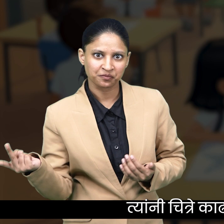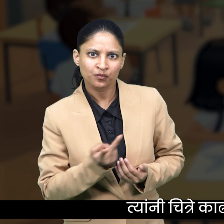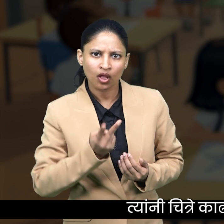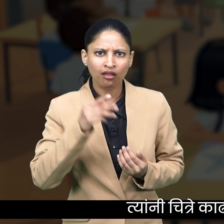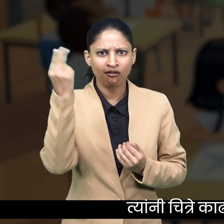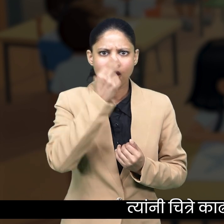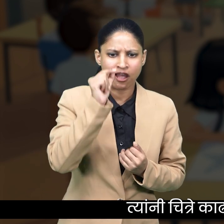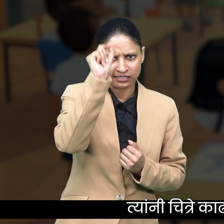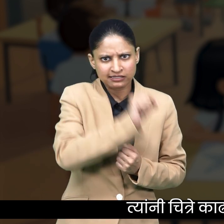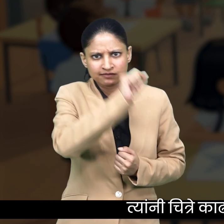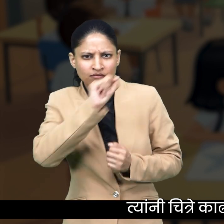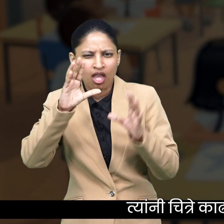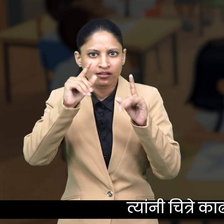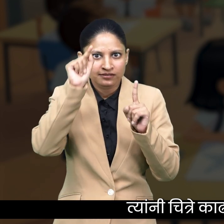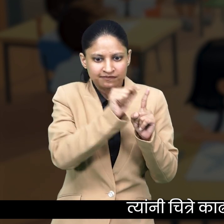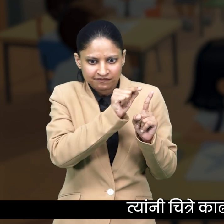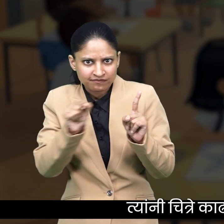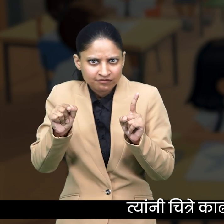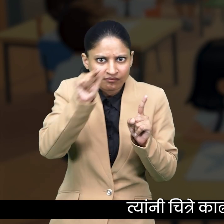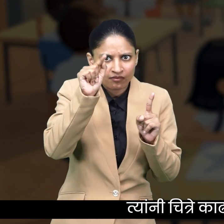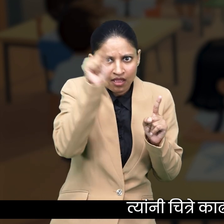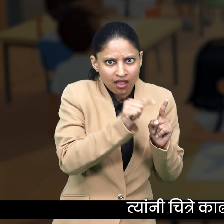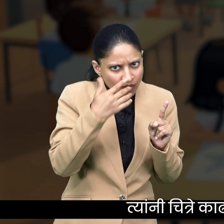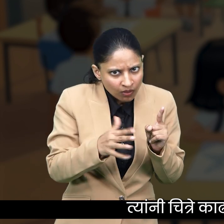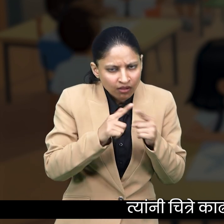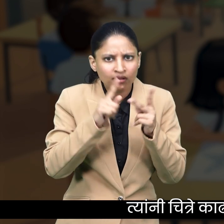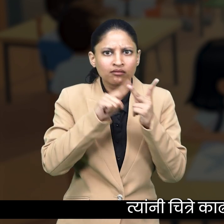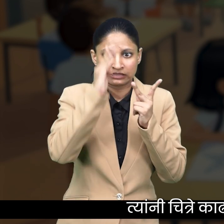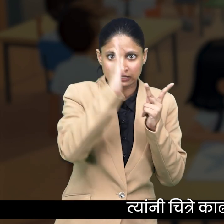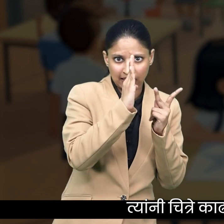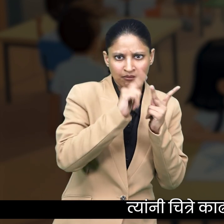त्यांनी चित्रे काढण्यासाठी सरळ आणि वक्र रेषा वापरल्या